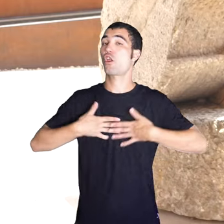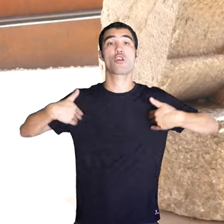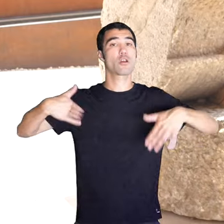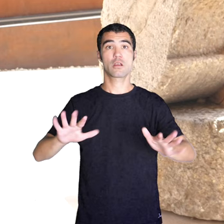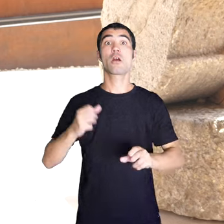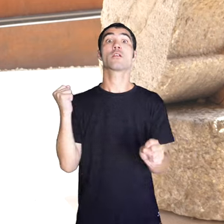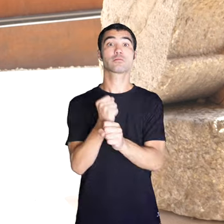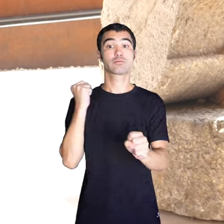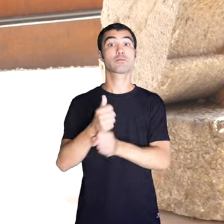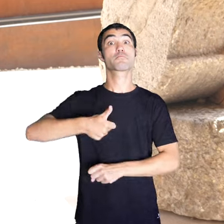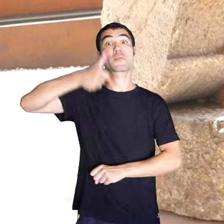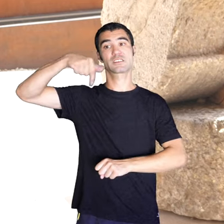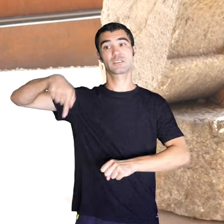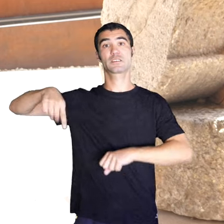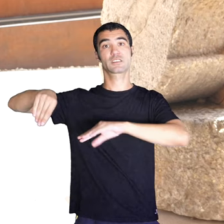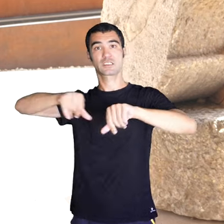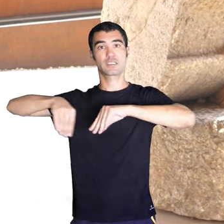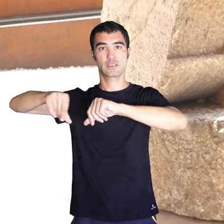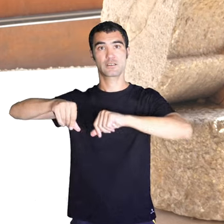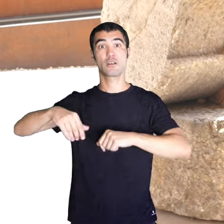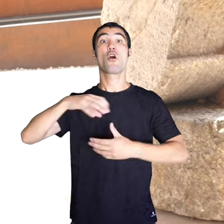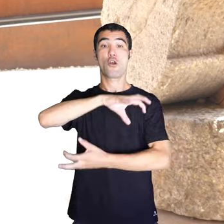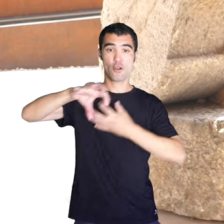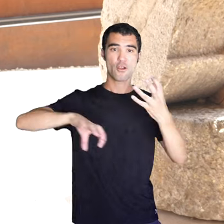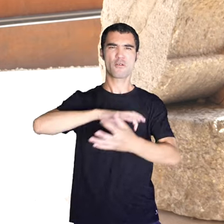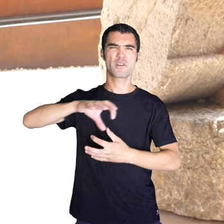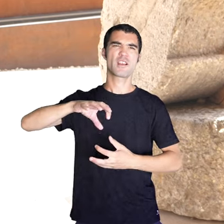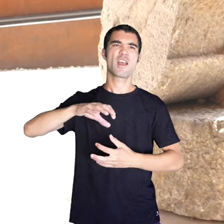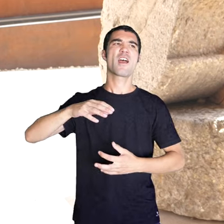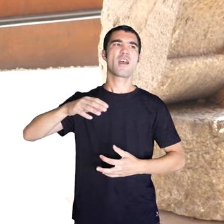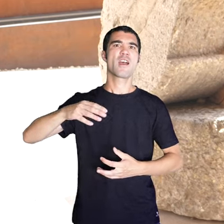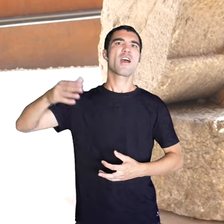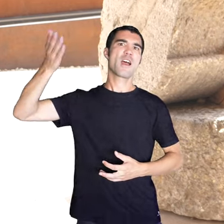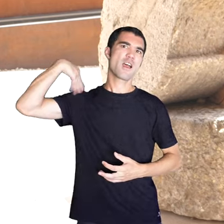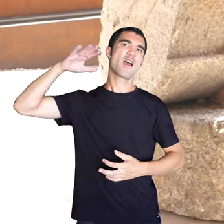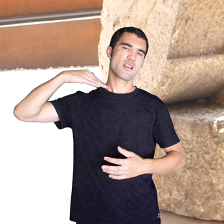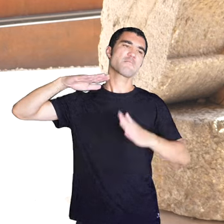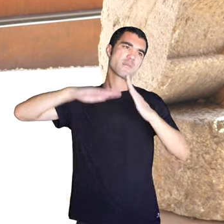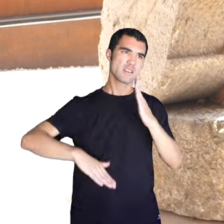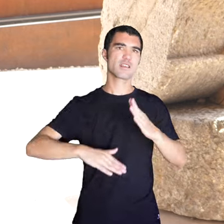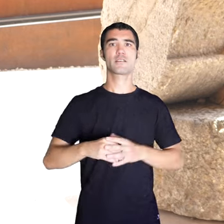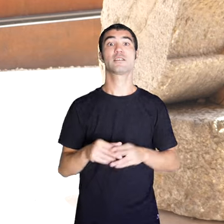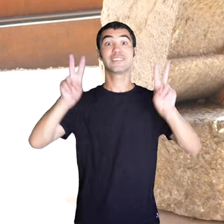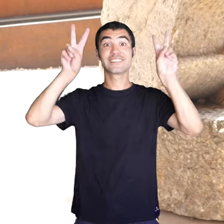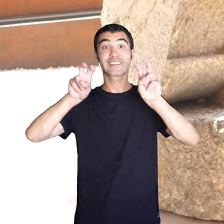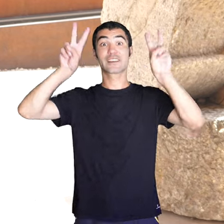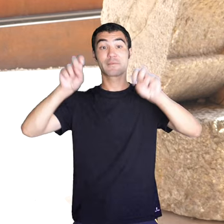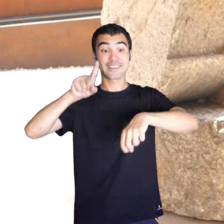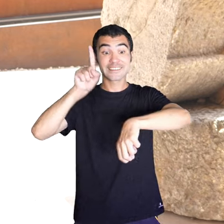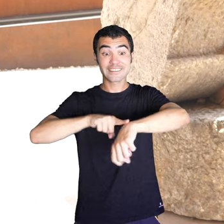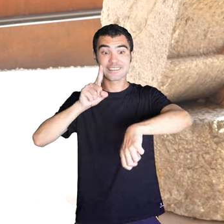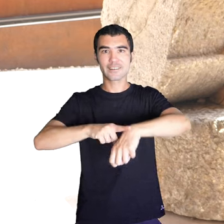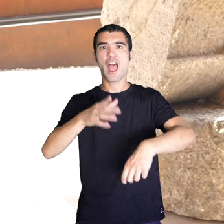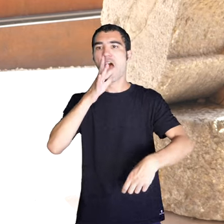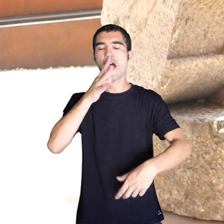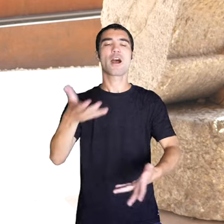Té més feina en terra. Complicat, menys cantes. En qüestió dels temps, han